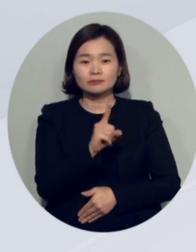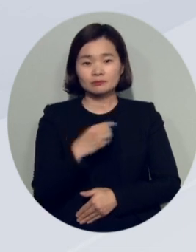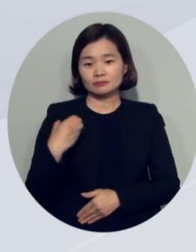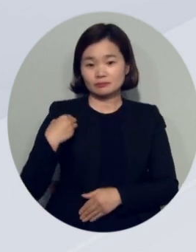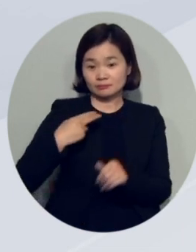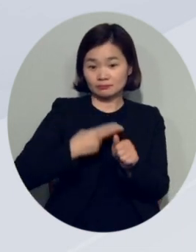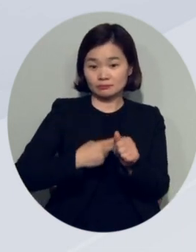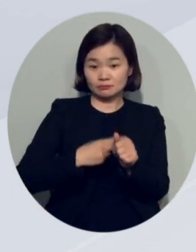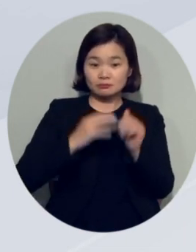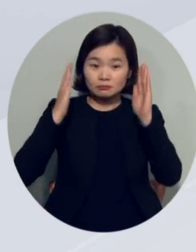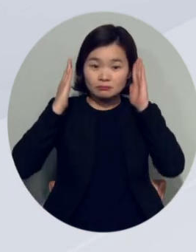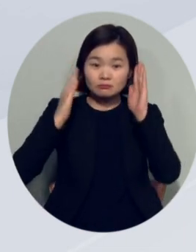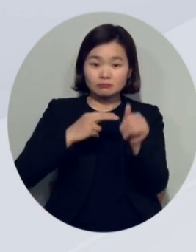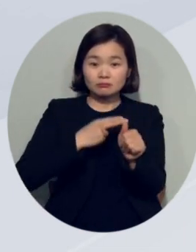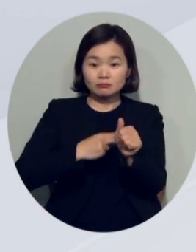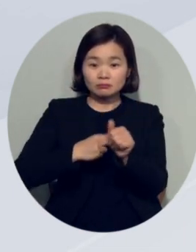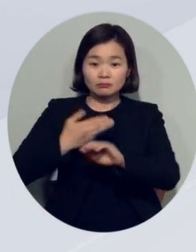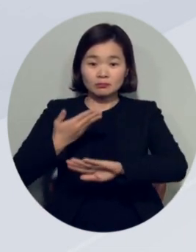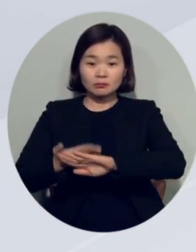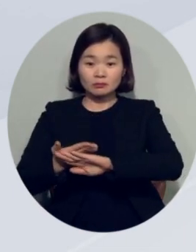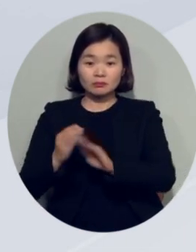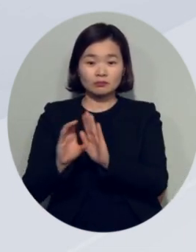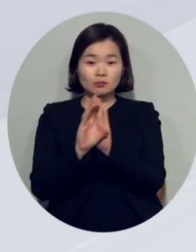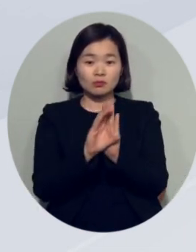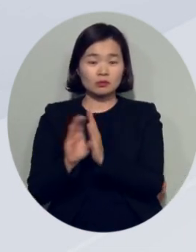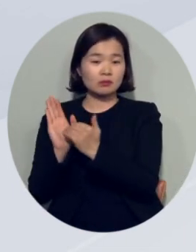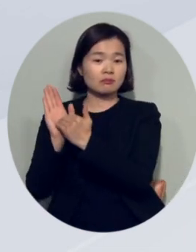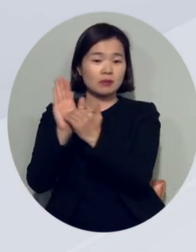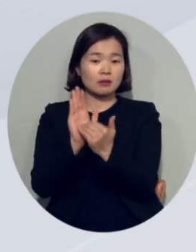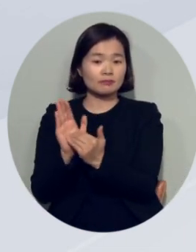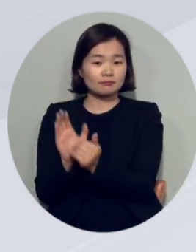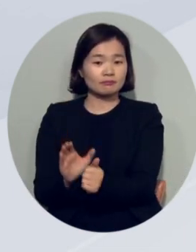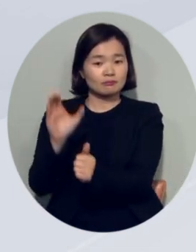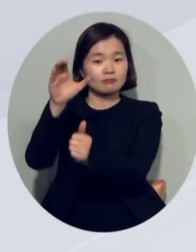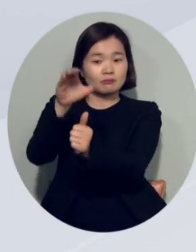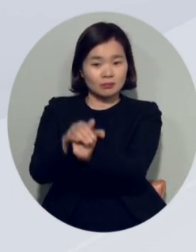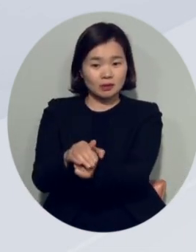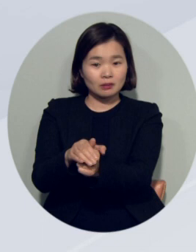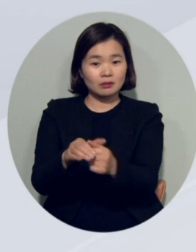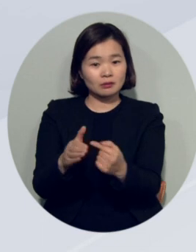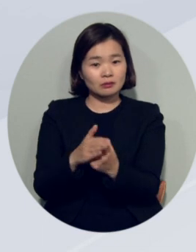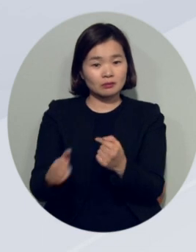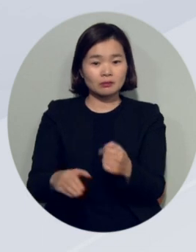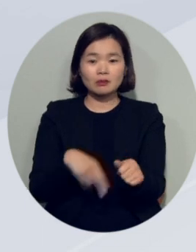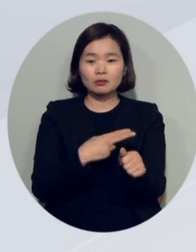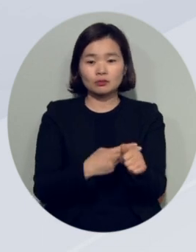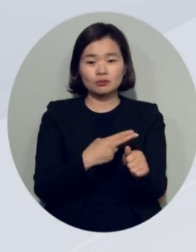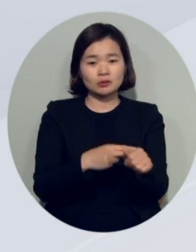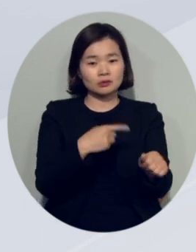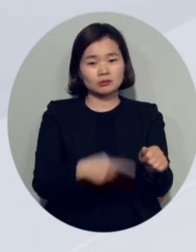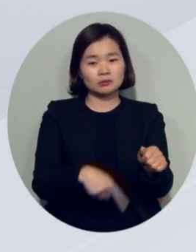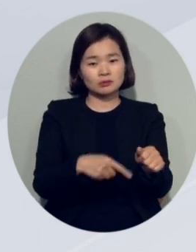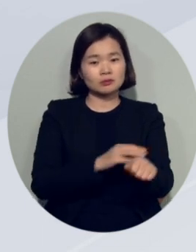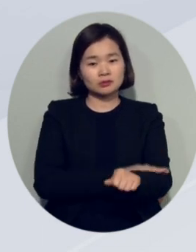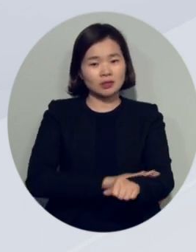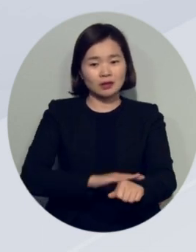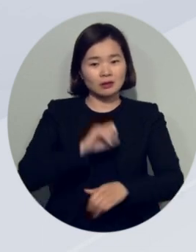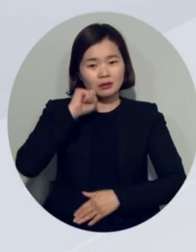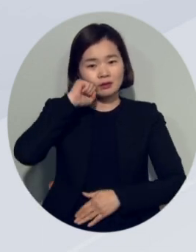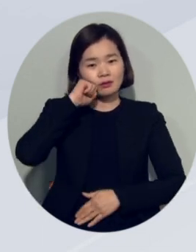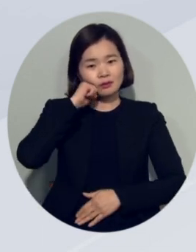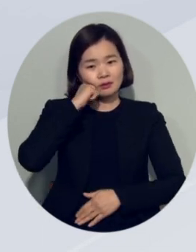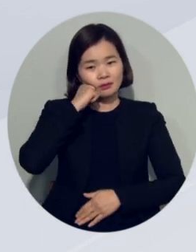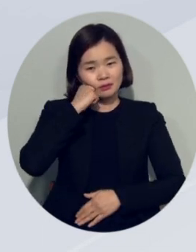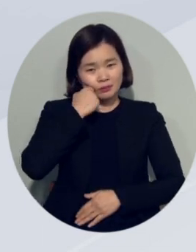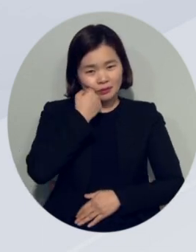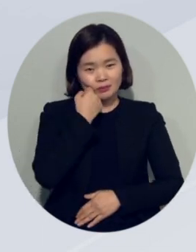교사나 수업하는 교사에게 다른 어떤 업무를 방역과 관련된 업무를 맡기는 것은 교사로서는 더 이상